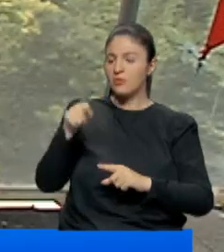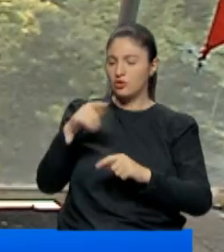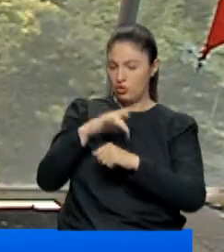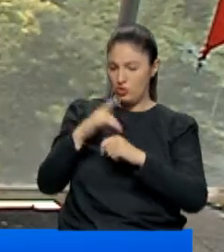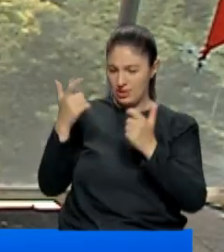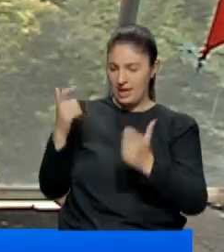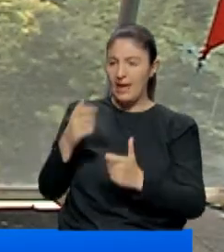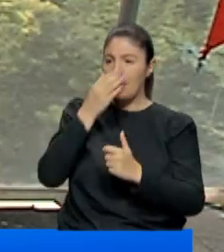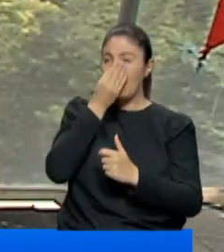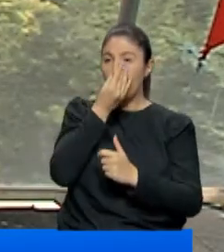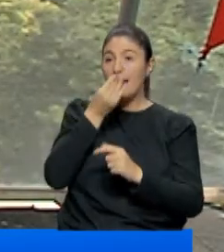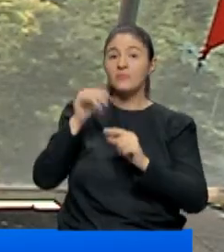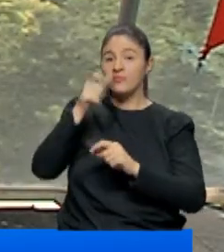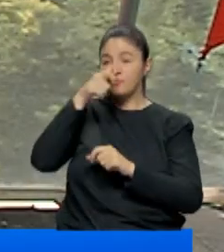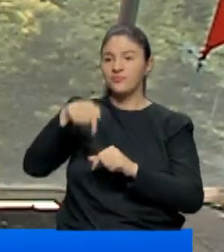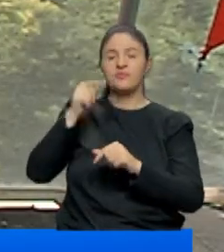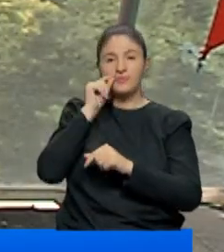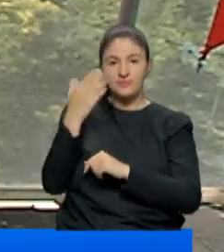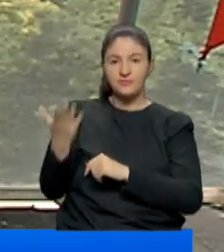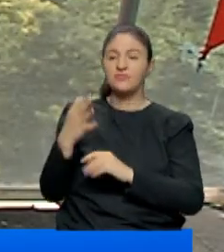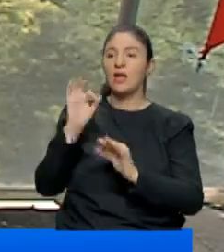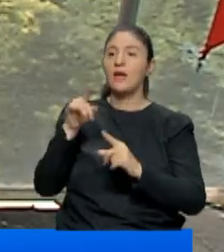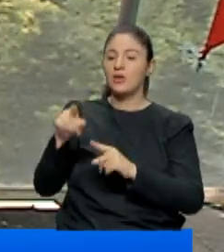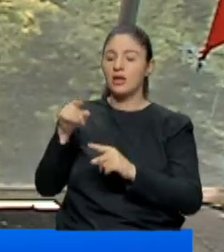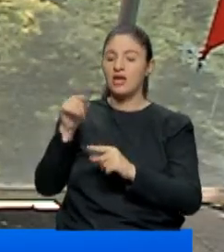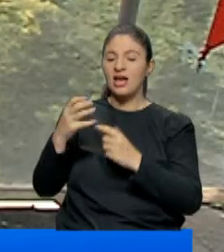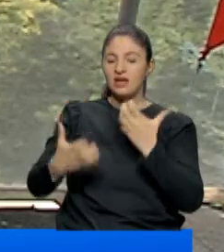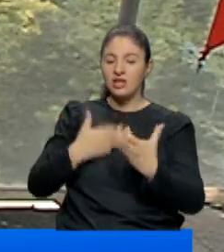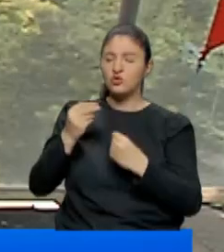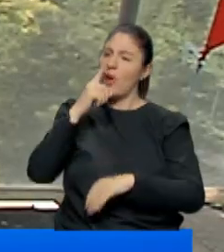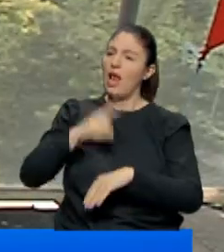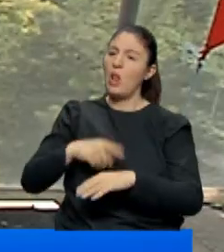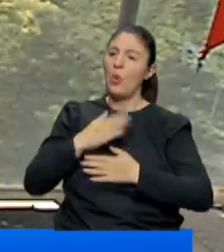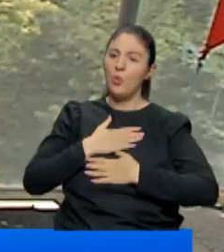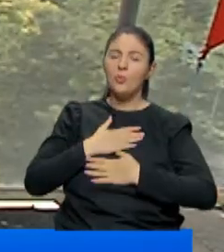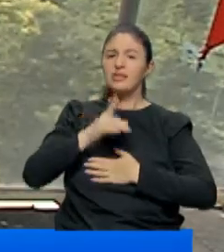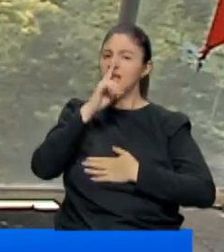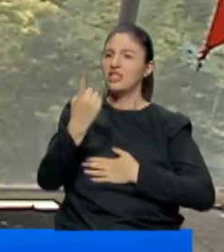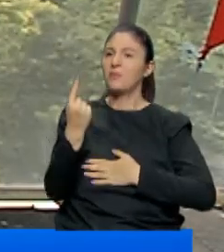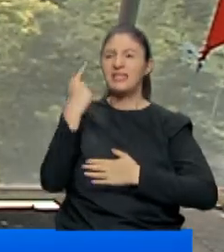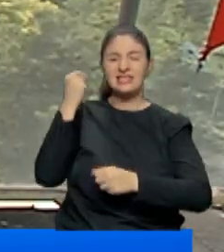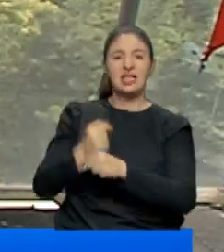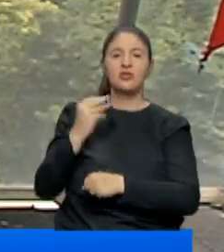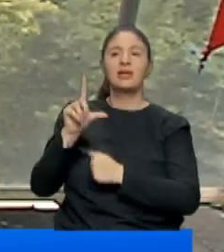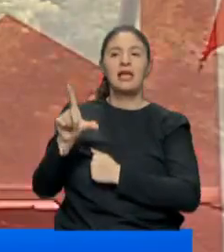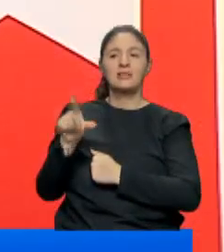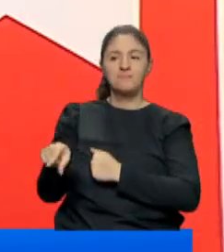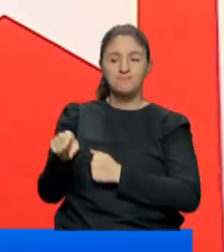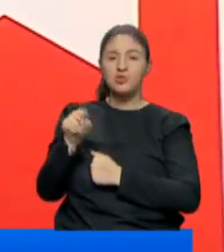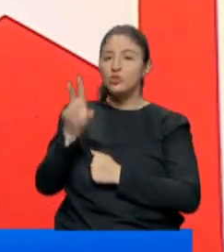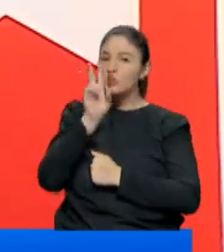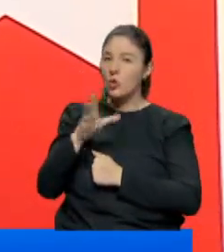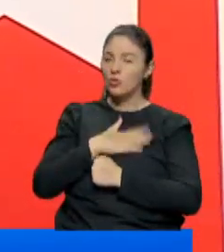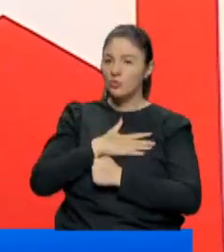Bu ülkenin insanına hem de bu ülkenin kaynaklarını çok inanıyorum Sadece biraz ısrarcı olmak gerekiyor